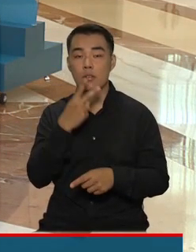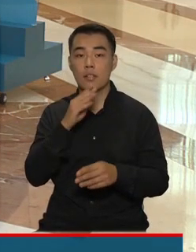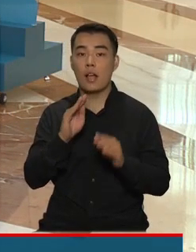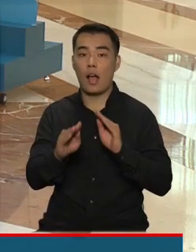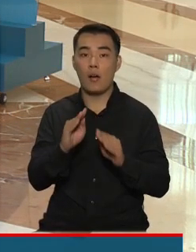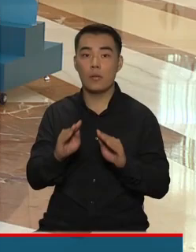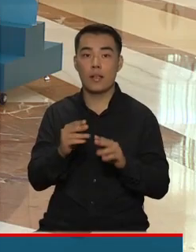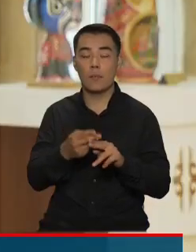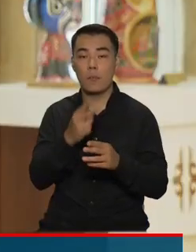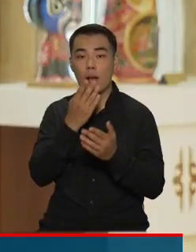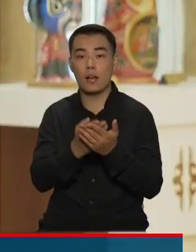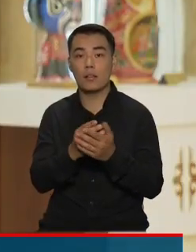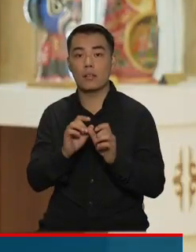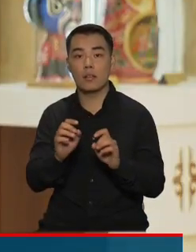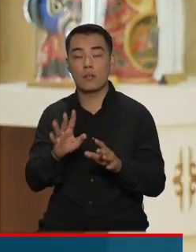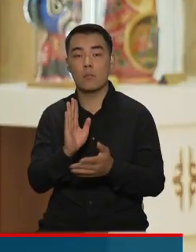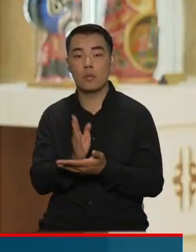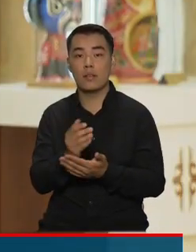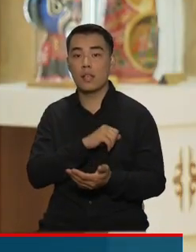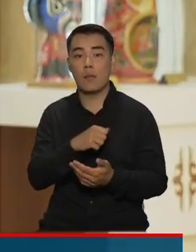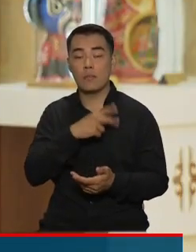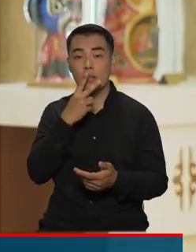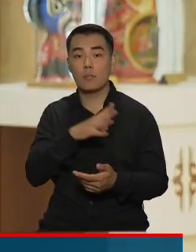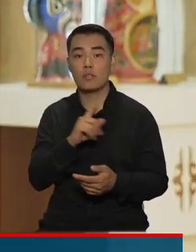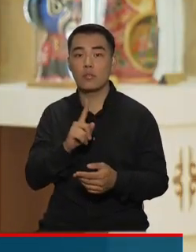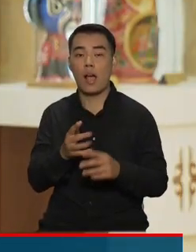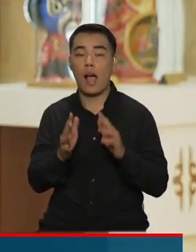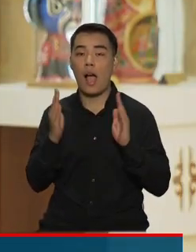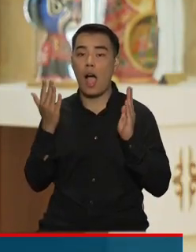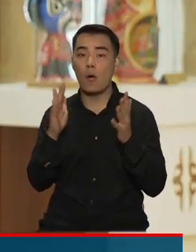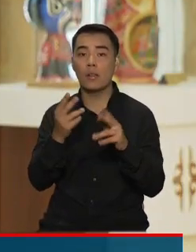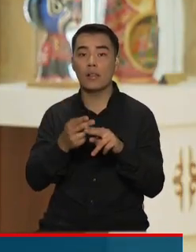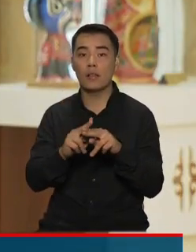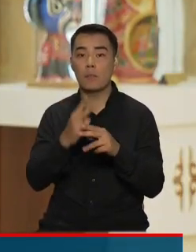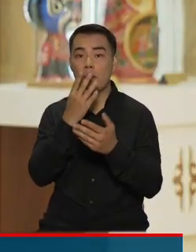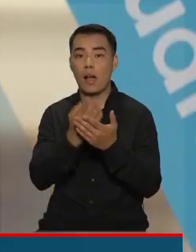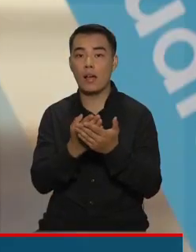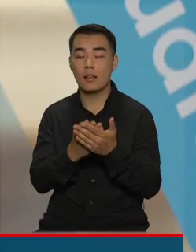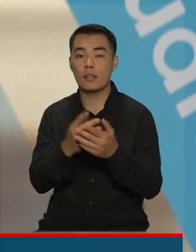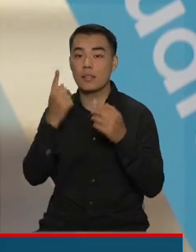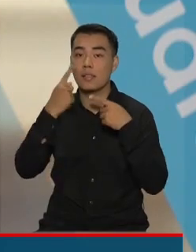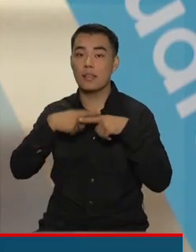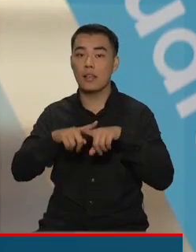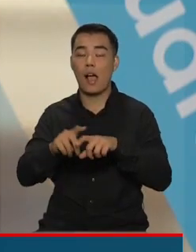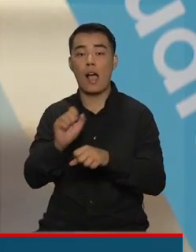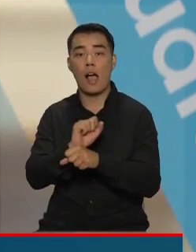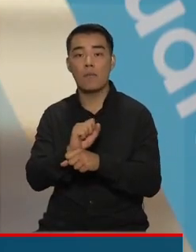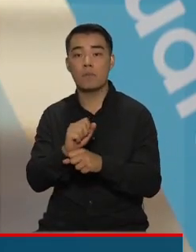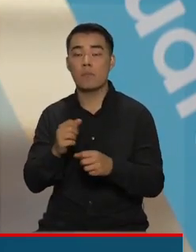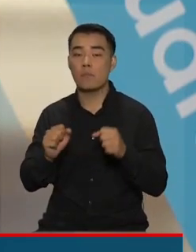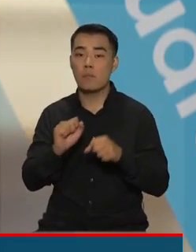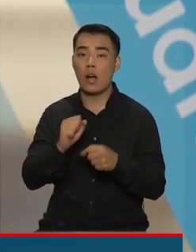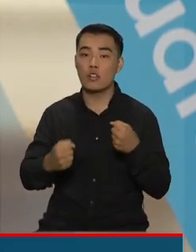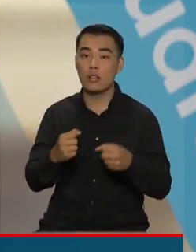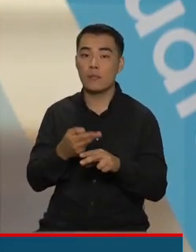жабдықтарын алып беру. Өздеріңіз білесіздер, бүгін орман саласының жалпы құрал жабдықтары, автотранспорттарының бәрі